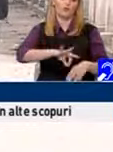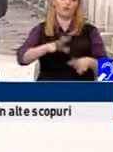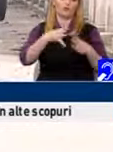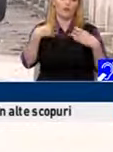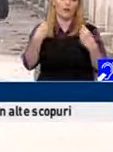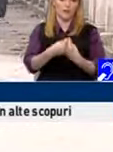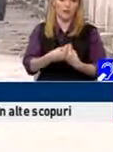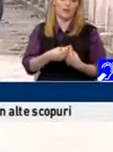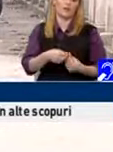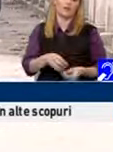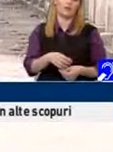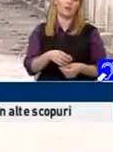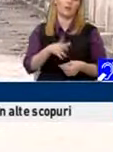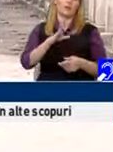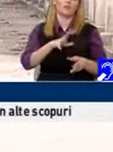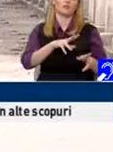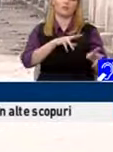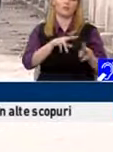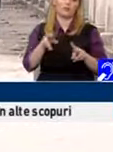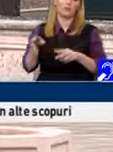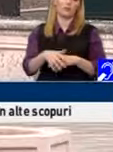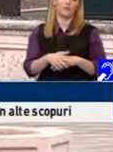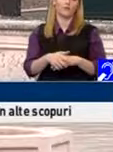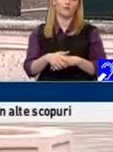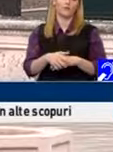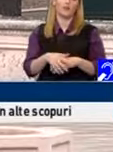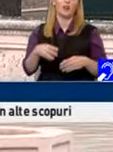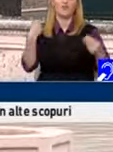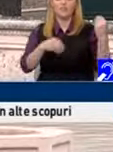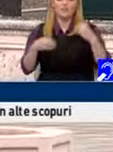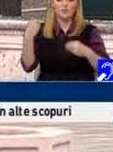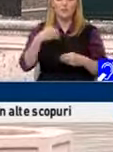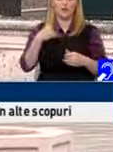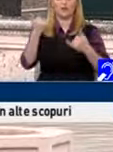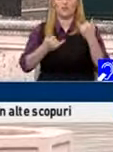familiei, primordial pentru asigurarea cu produse alimentare, vestimentație, îngrijiri medicale și